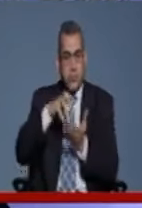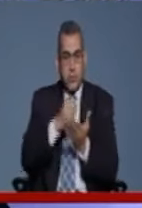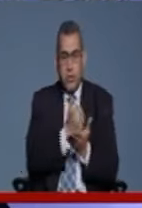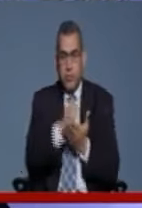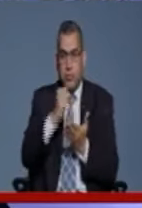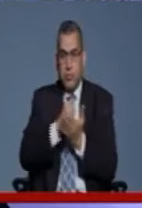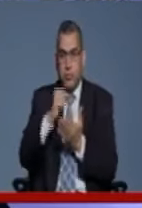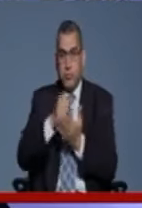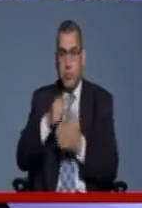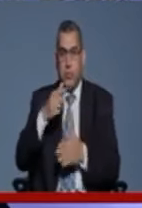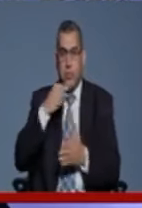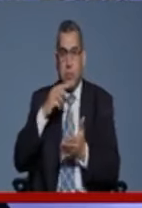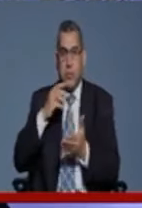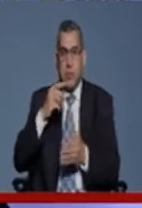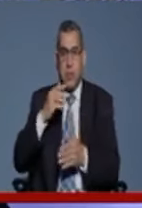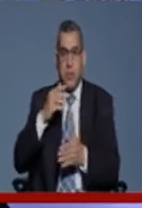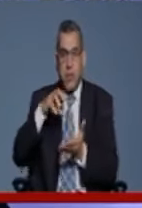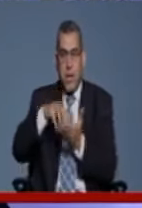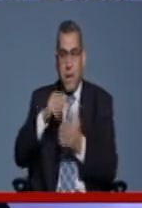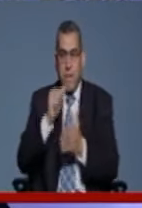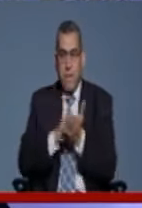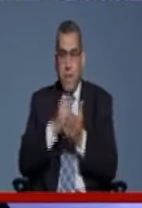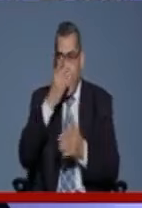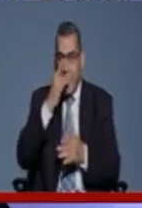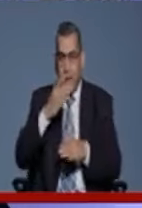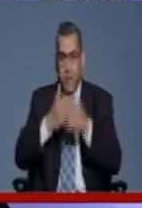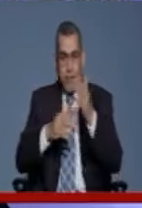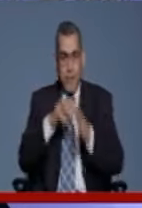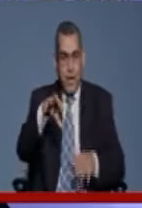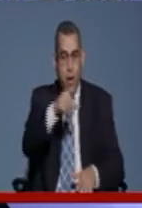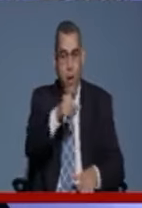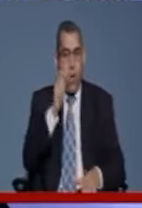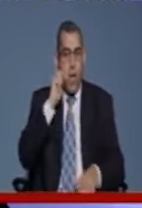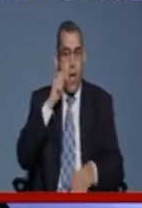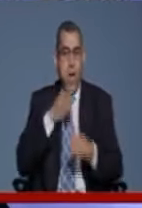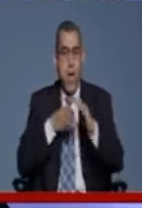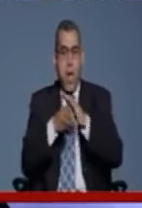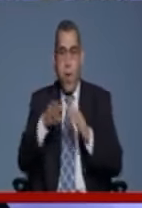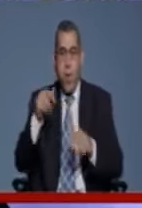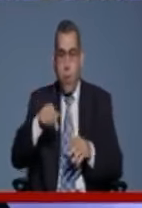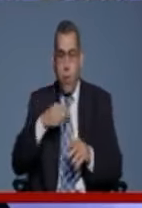العشوائيات والتي كانت تشكل بيئة حاضنة للأعمال الإجرامية.